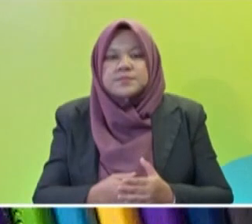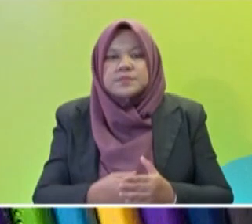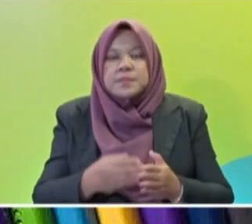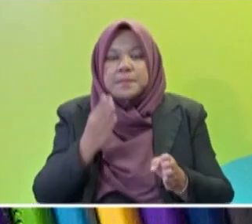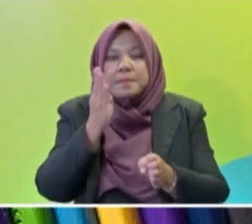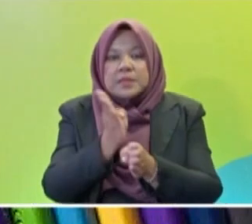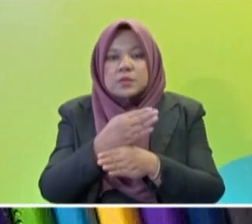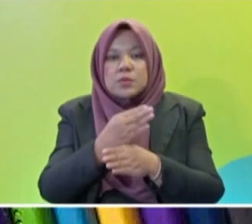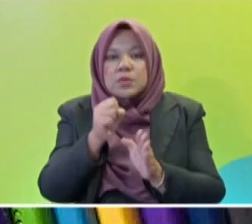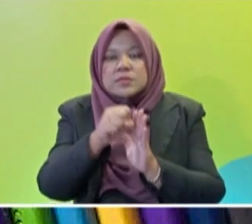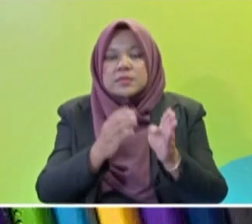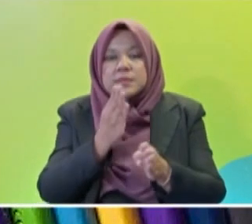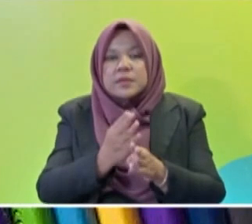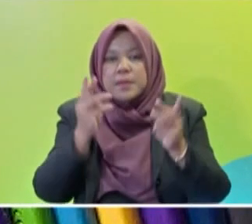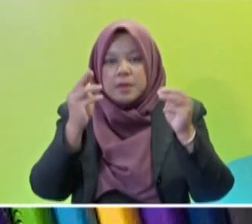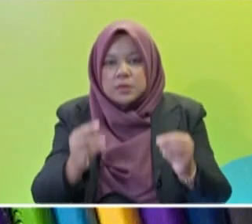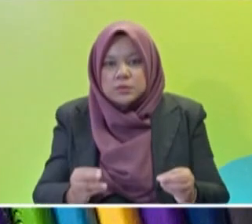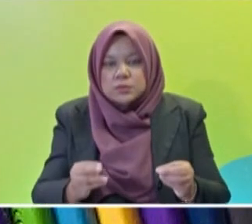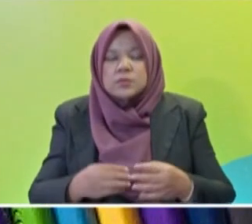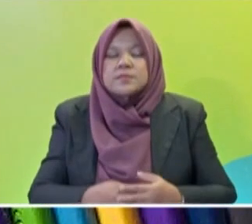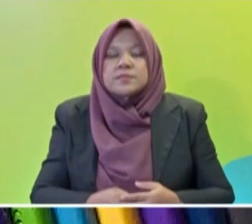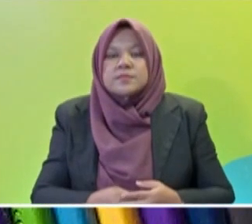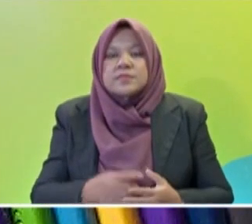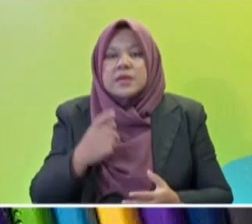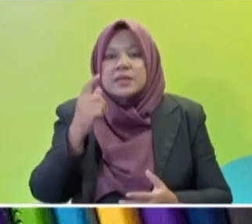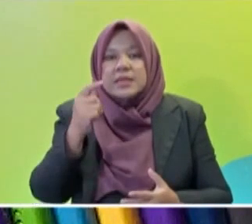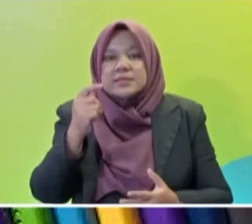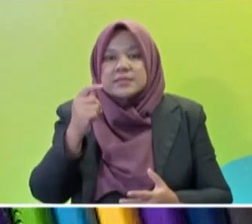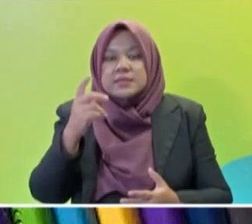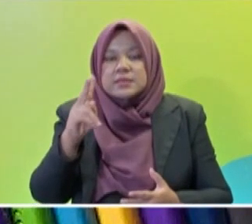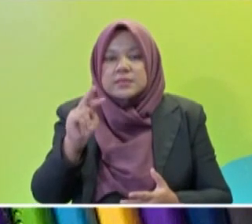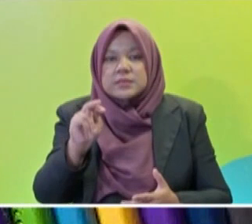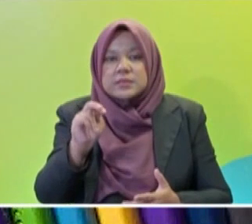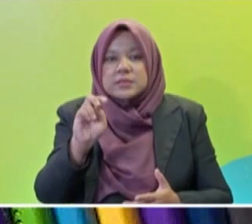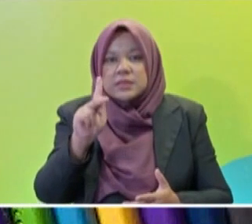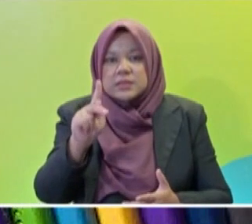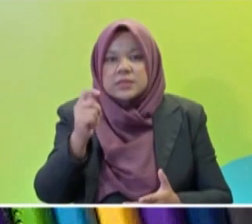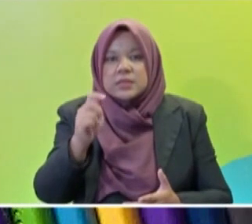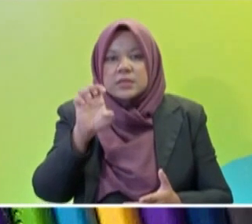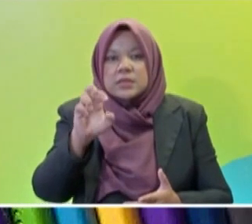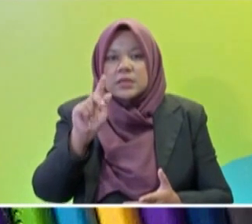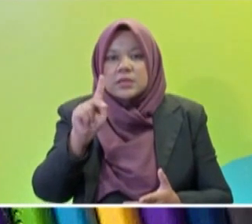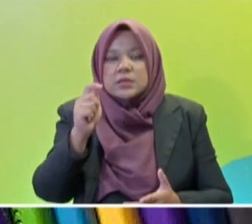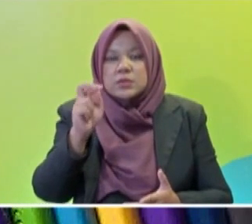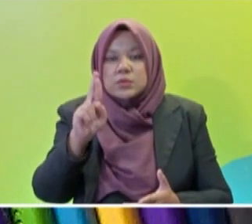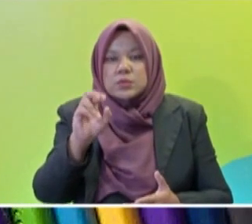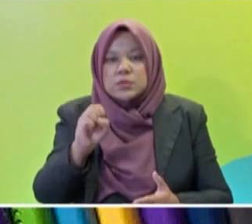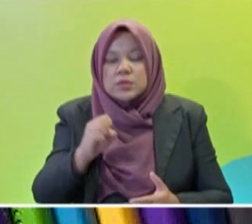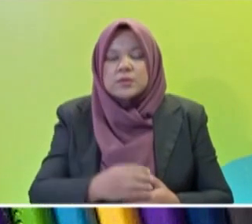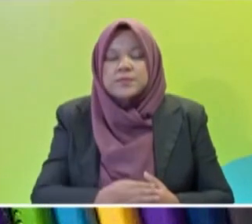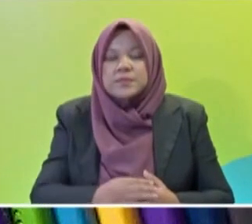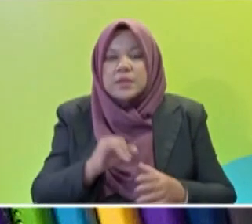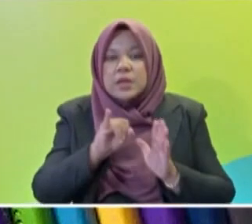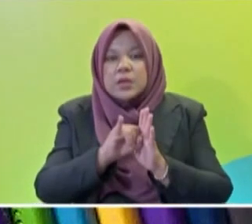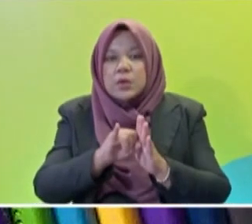manusia tekstur pada pakaian barisan harapan rupa digunakan sebagai ikon di bagian bawah